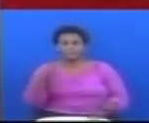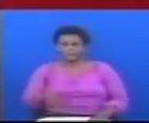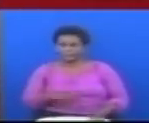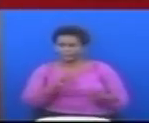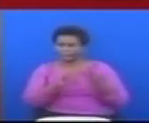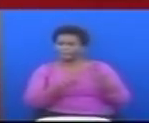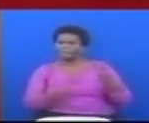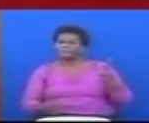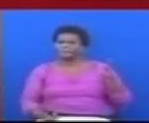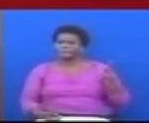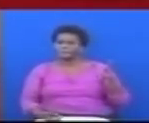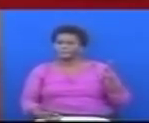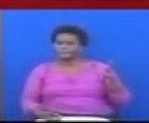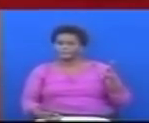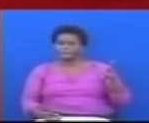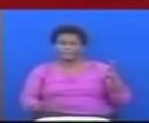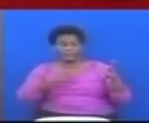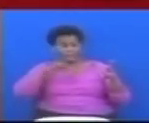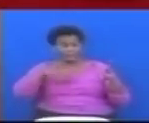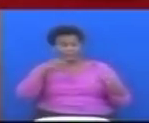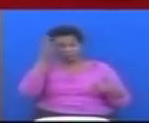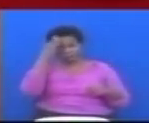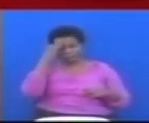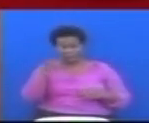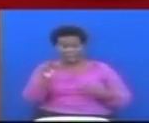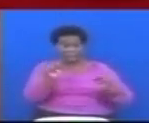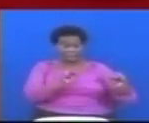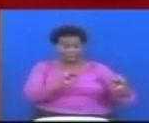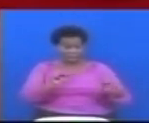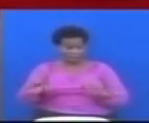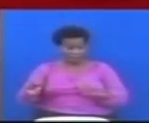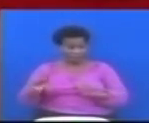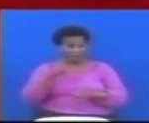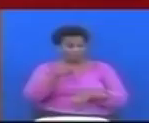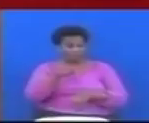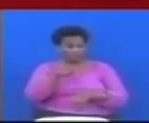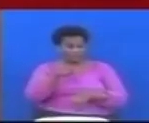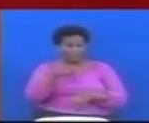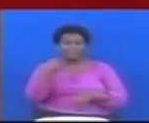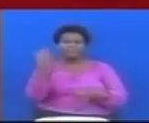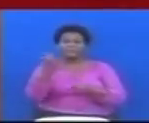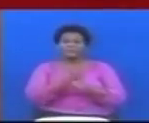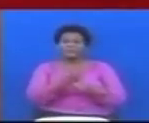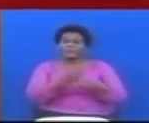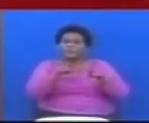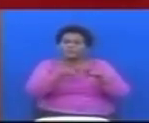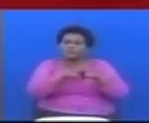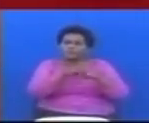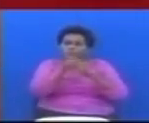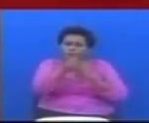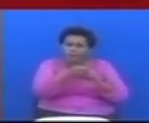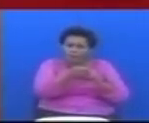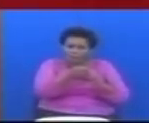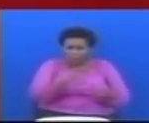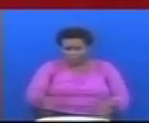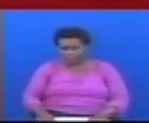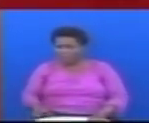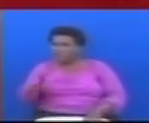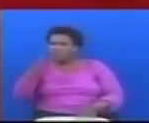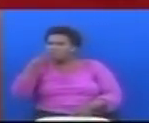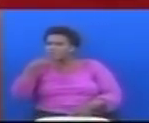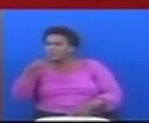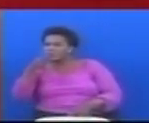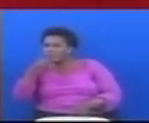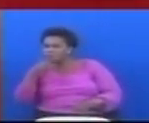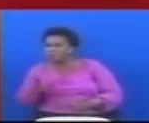tunajua kabisa vitendo hivi vinafanywa miongoni mwa jamii tunazoishi, ni miongoni mwa wanaume tunaoishi nao, wakiwemo